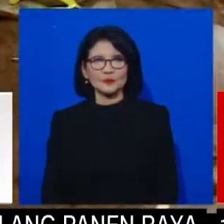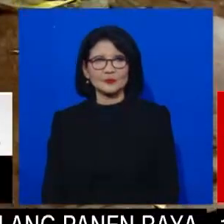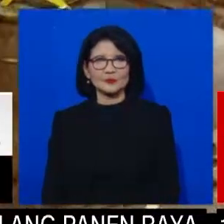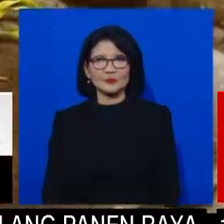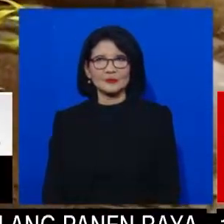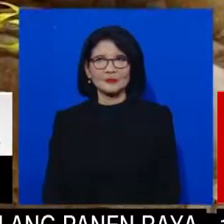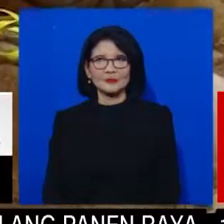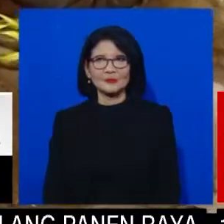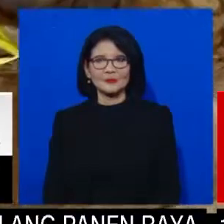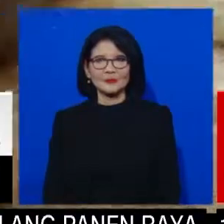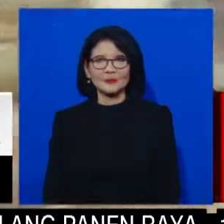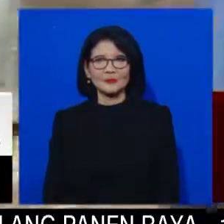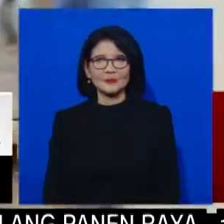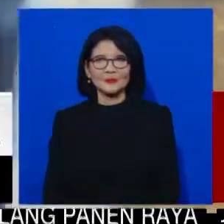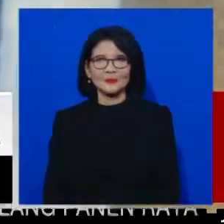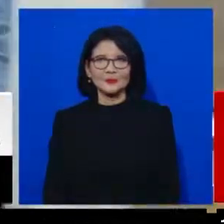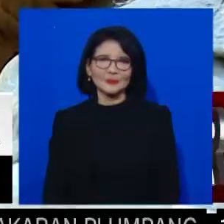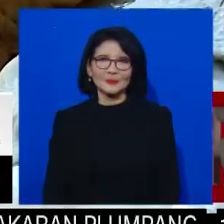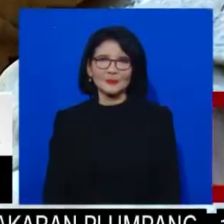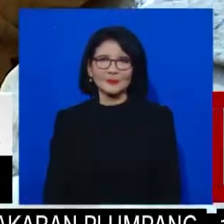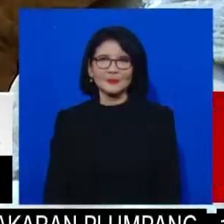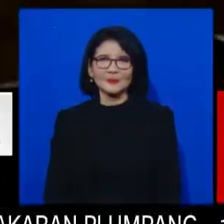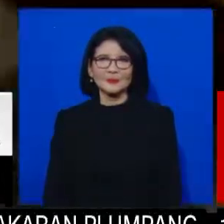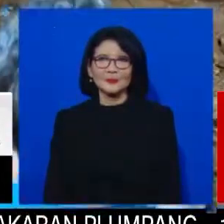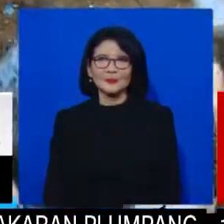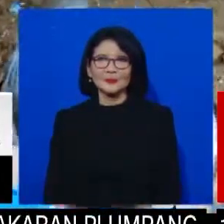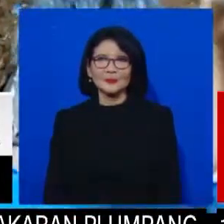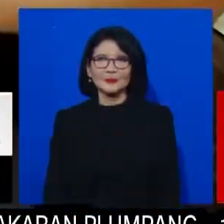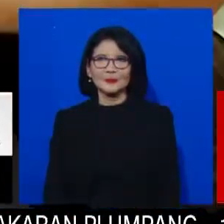Iya, oke berat. Tidak jadi.